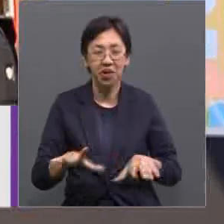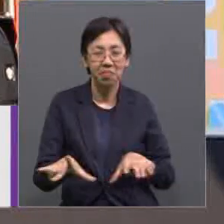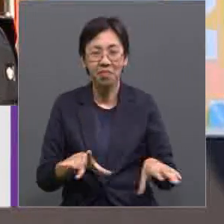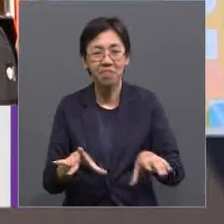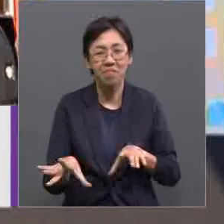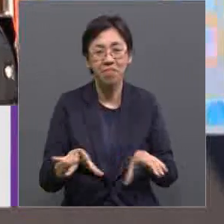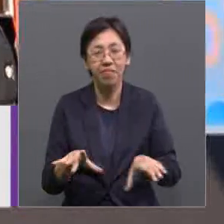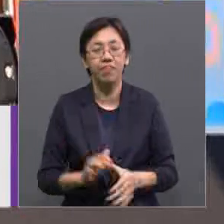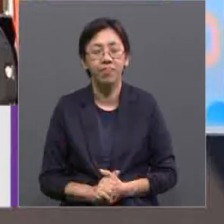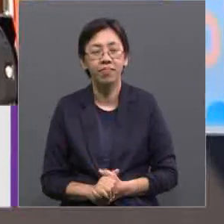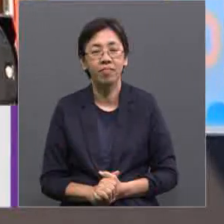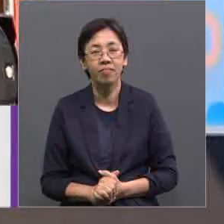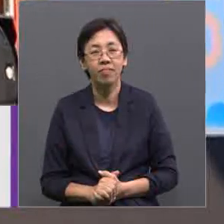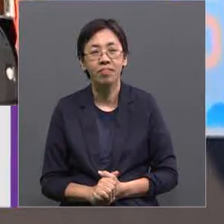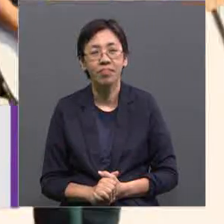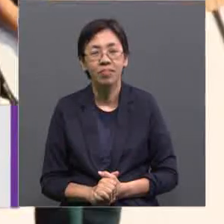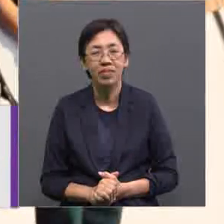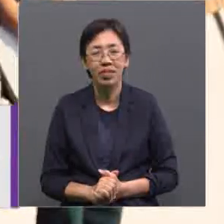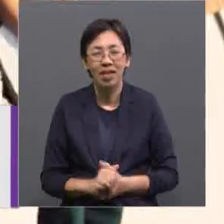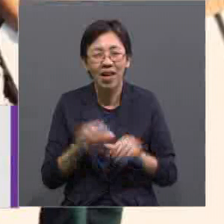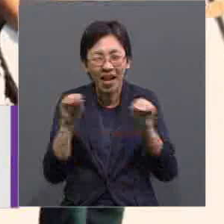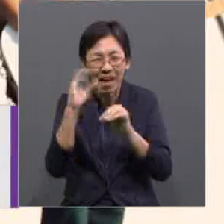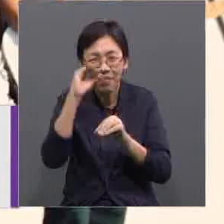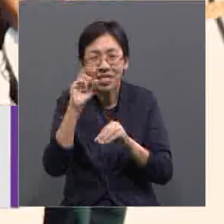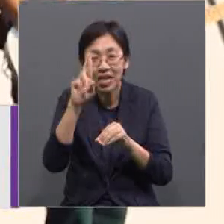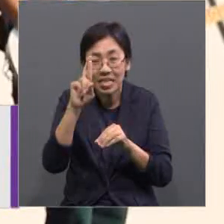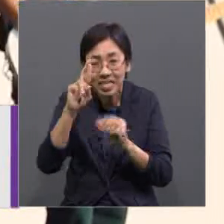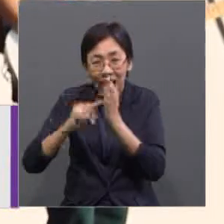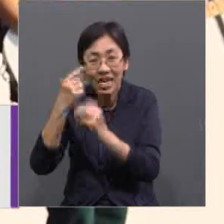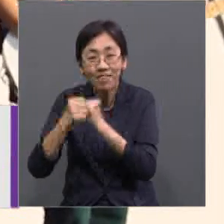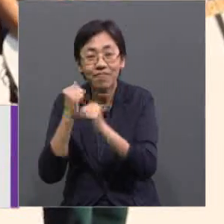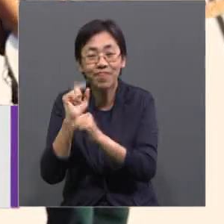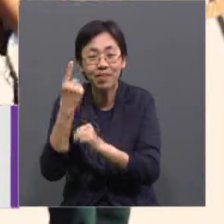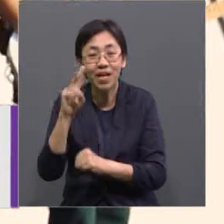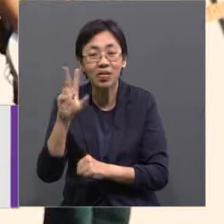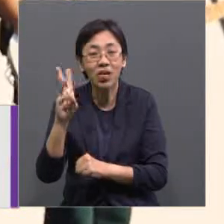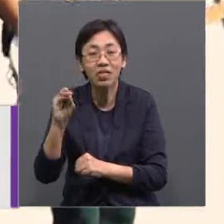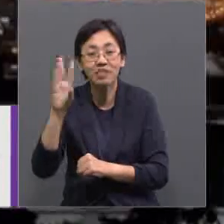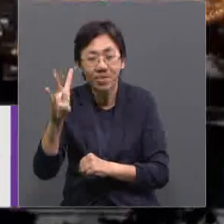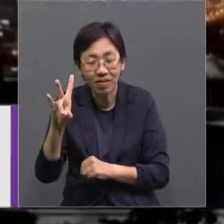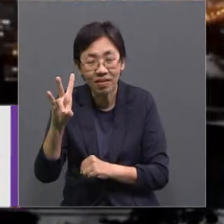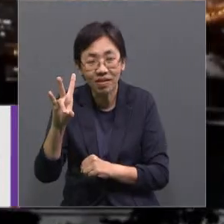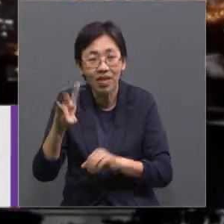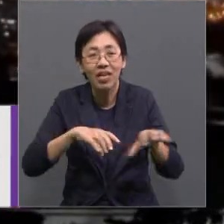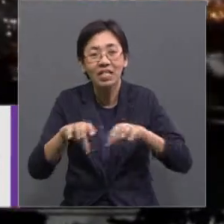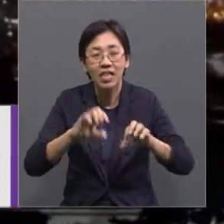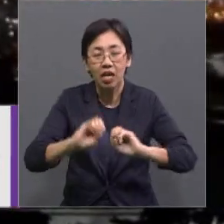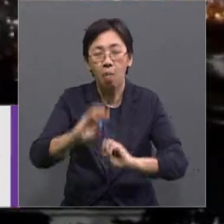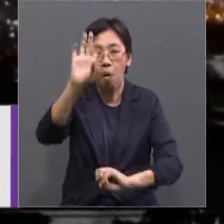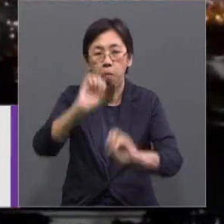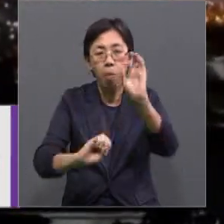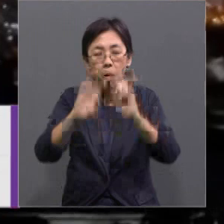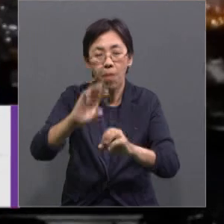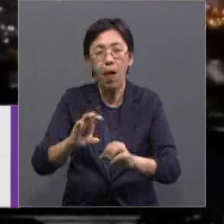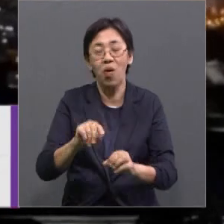ะส่วนช่วงนับถอยหลังเข้าดาวสู่ปี2567นะคะก็จะเป็นการชมไฮไลท์การจัดแสดงพลุกลางเมืองหาด